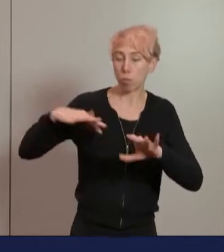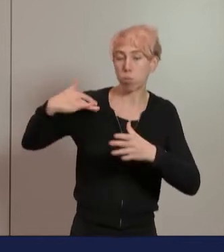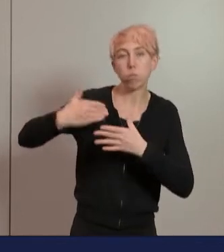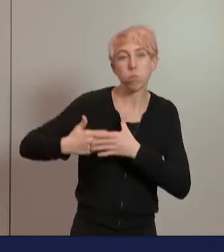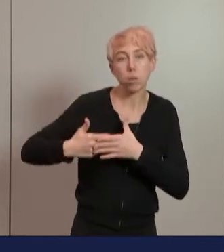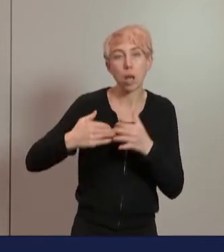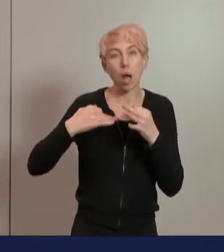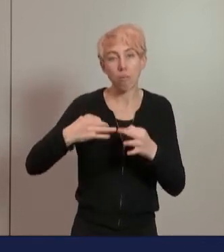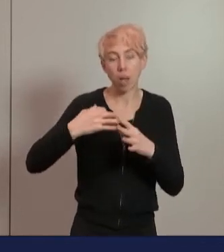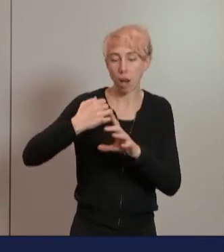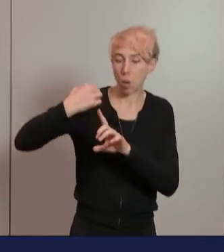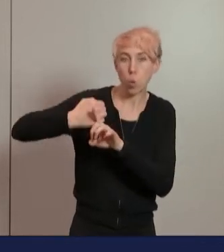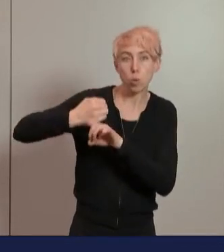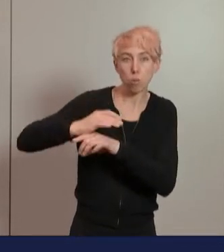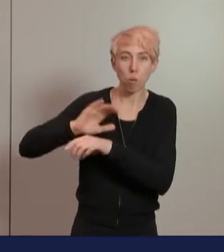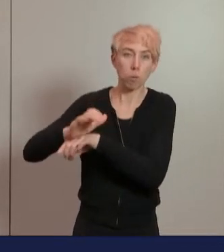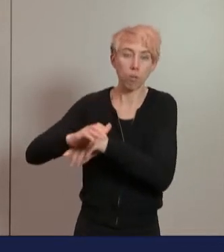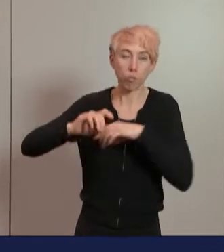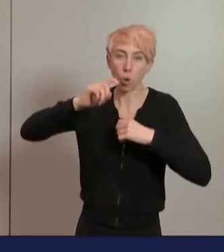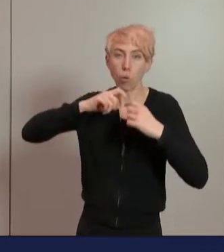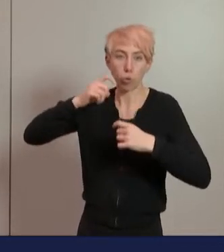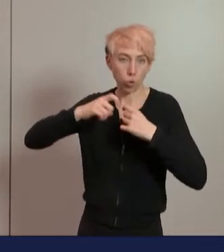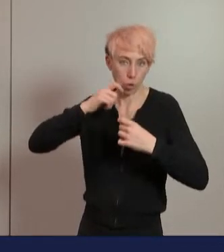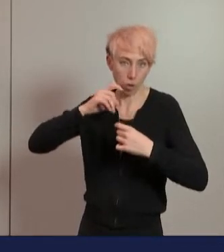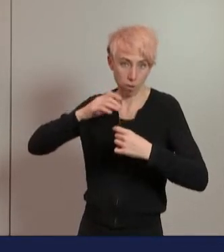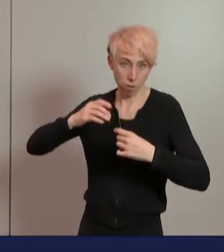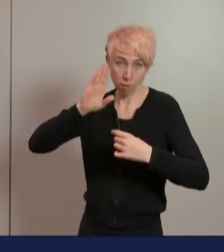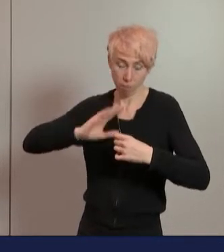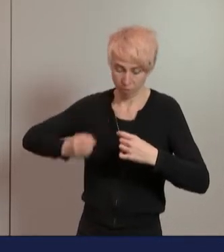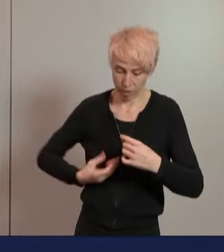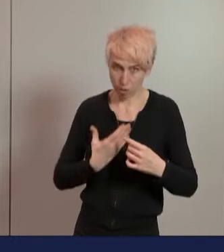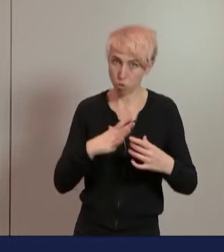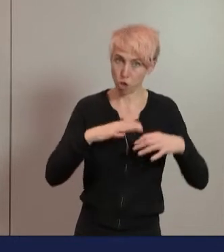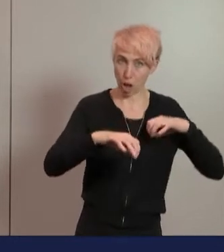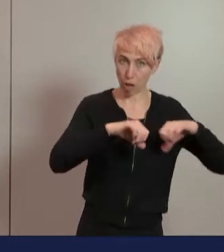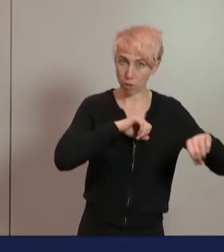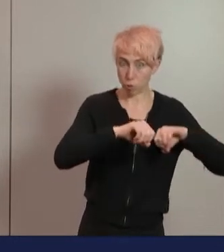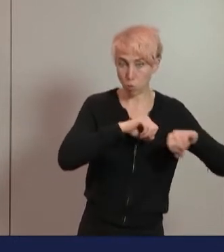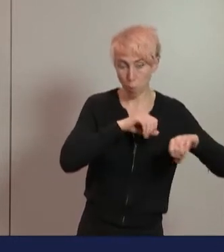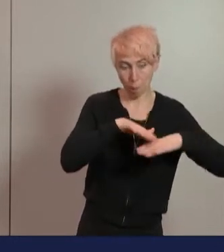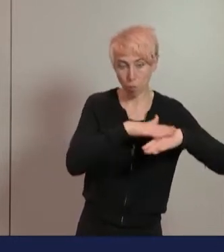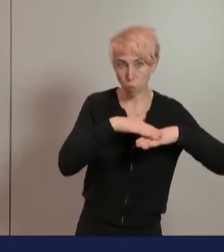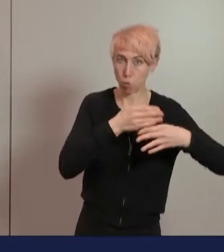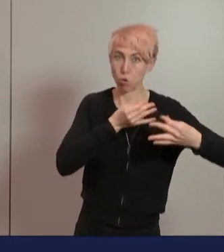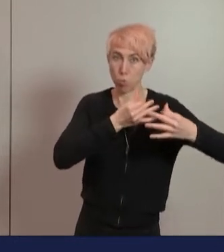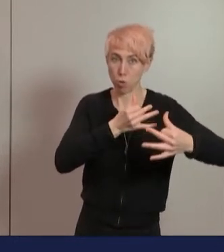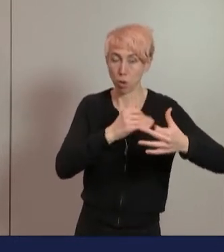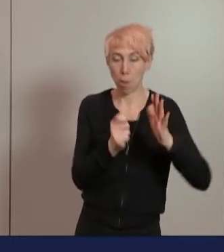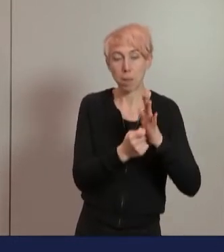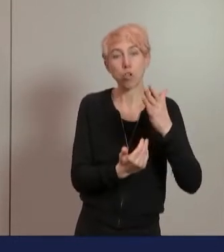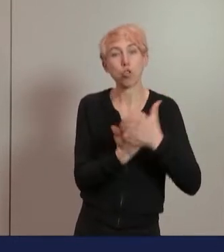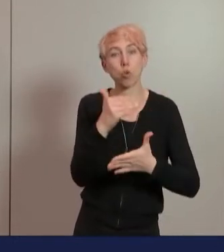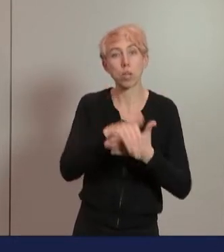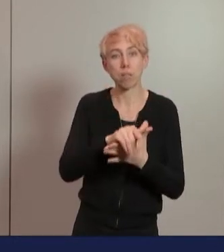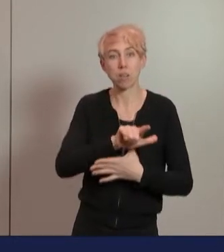le volet lutte contre les violences faites aux femmes, une action de prévention et de sensibilisation, donc des actions ont eu lieu sur la journée du 25